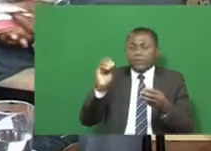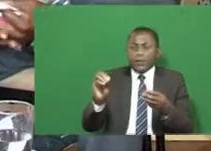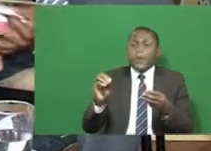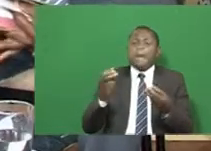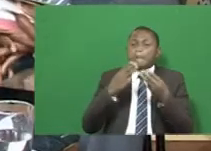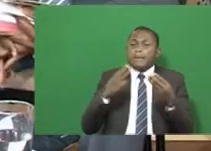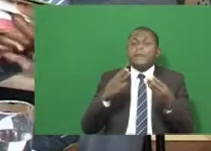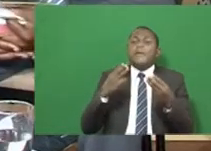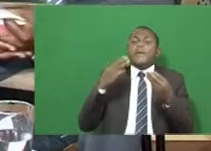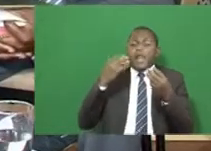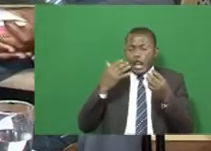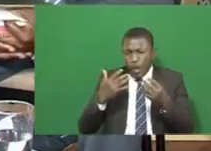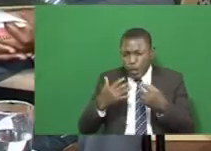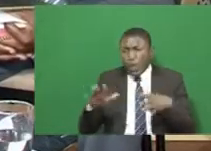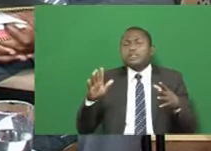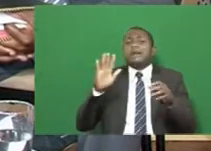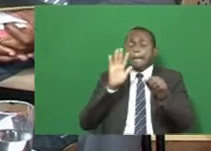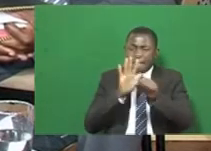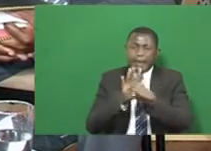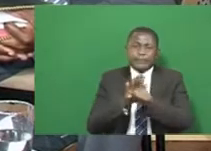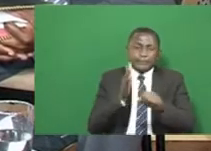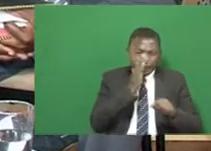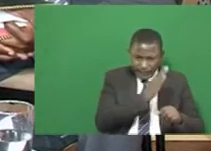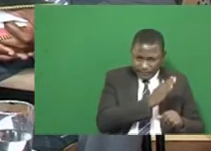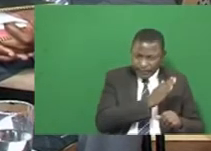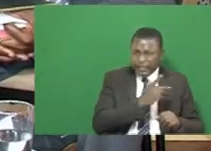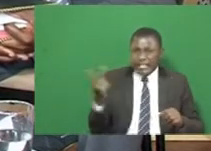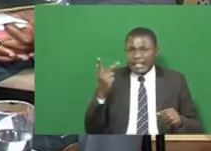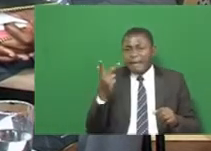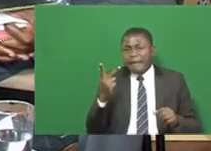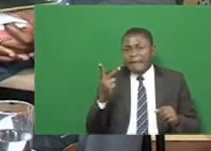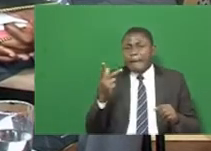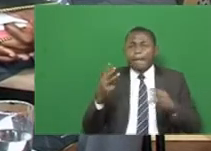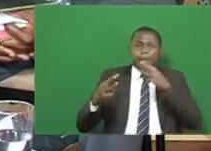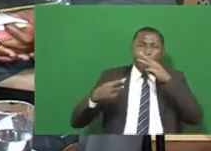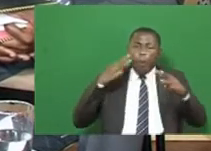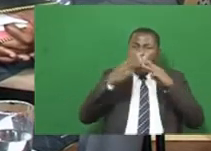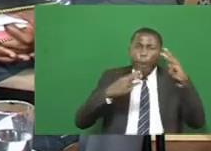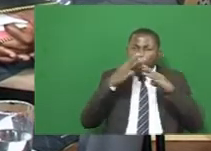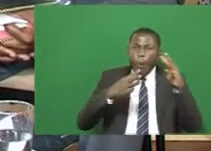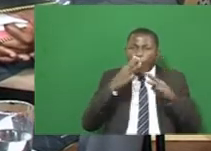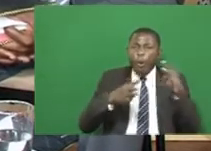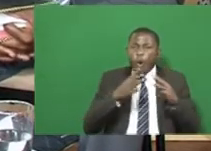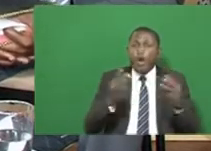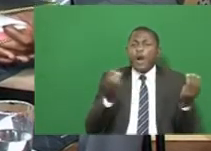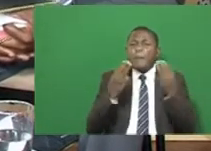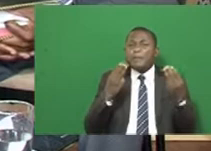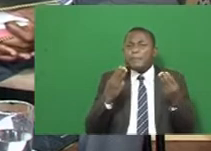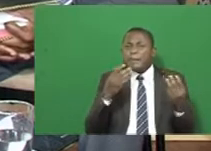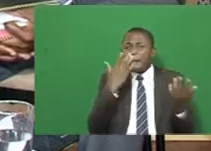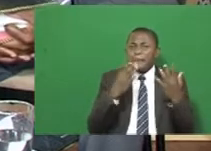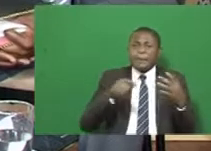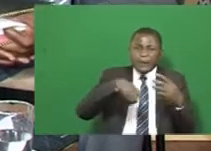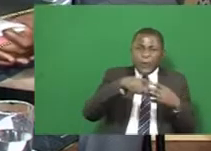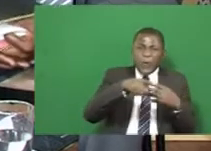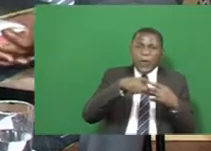muhondoka. Indora ngarira munguwa ye hondo. Pane pangu wani pa wengu inda ne sando nezumwe kungu ono dirisa mabriji. Hemo zichambu inda